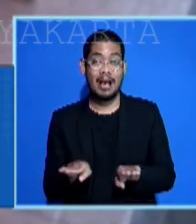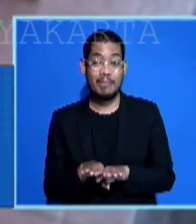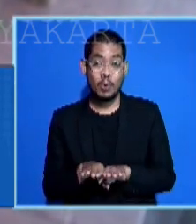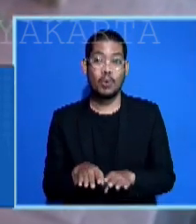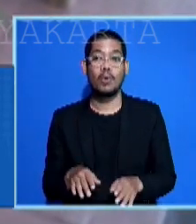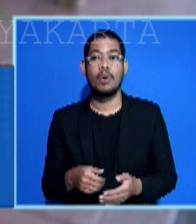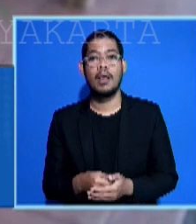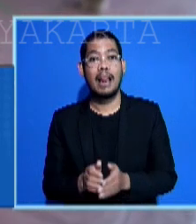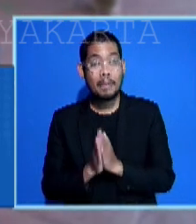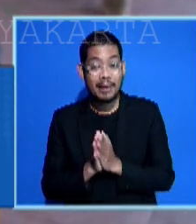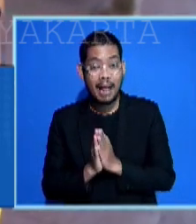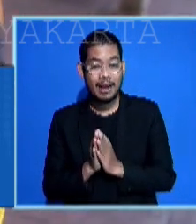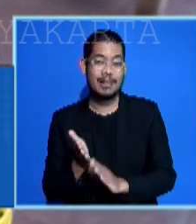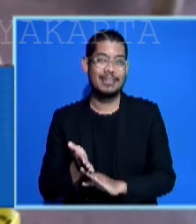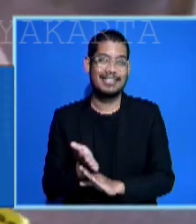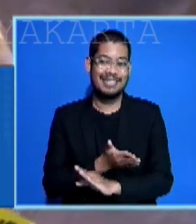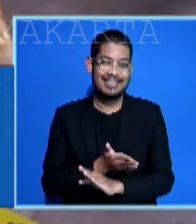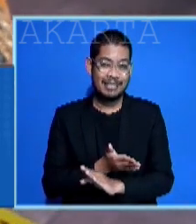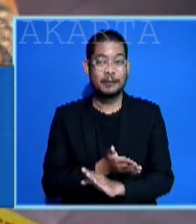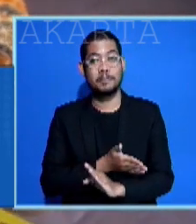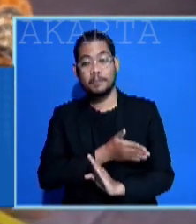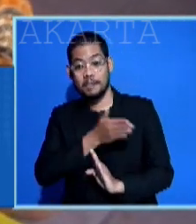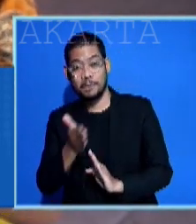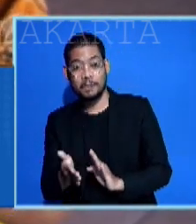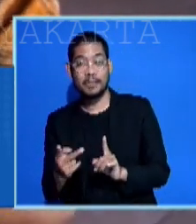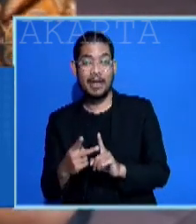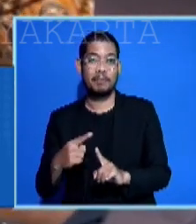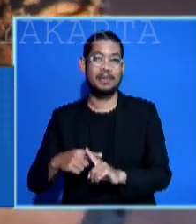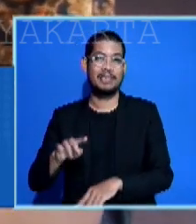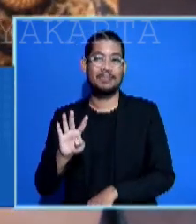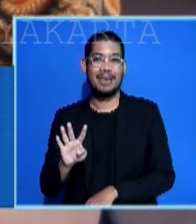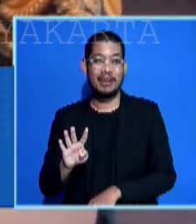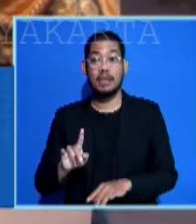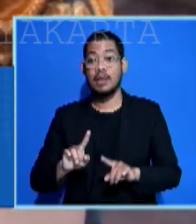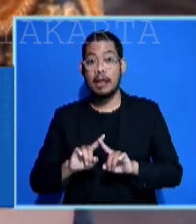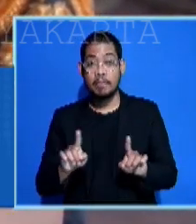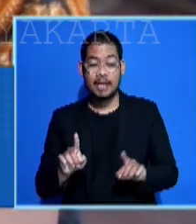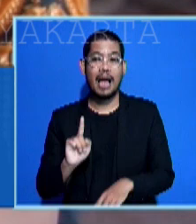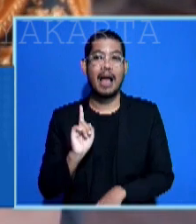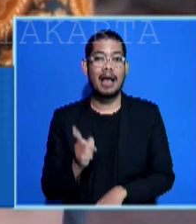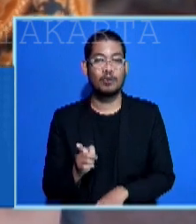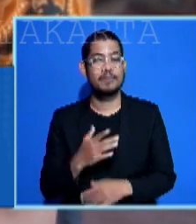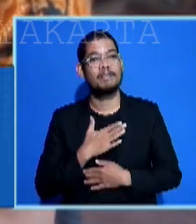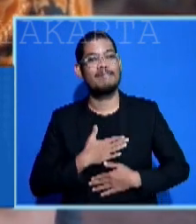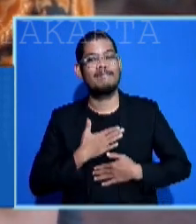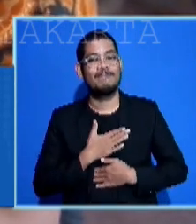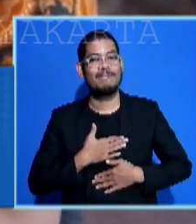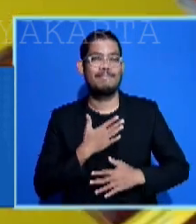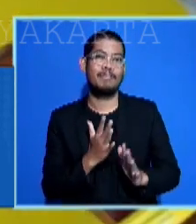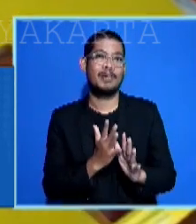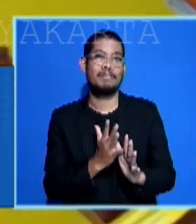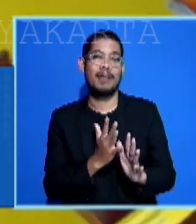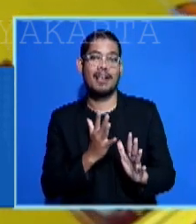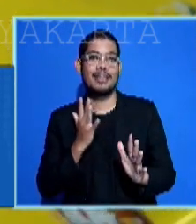Tipsnya kalau mau makan di sini harus sabar dengan antriannya. Karena emang serame itu, apalagi pas jam makan